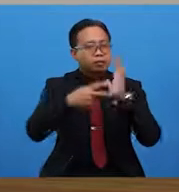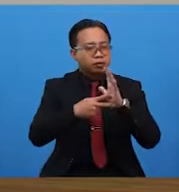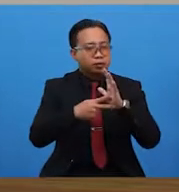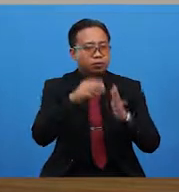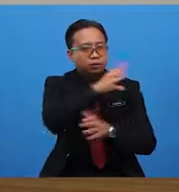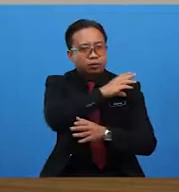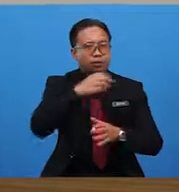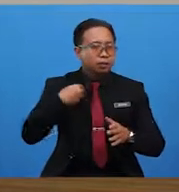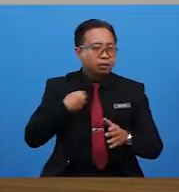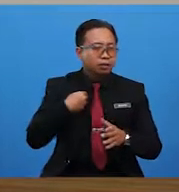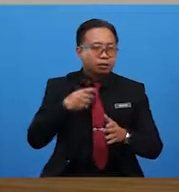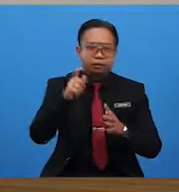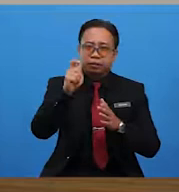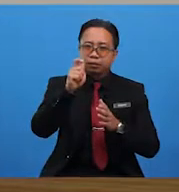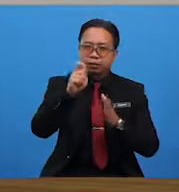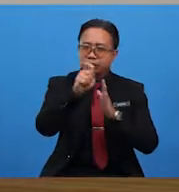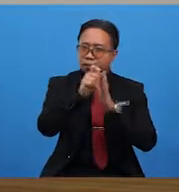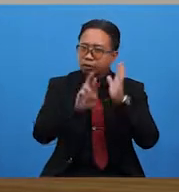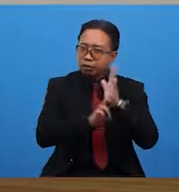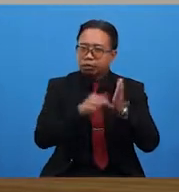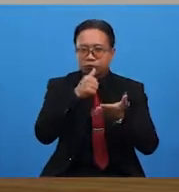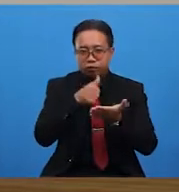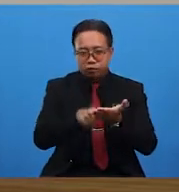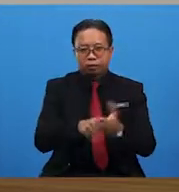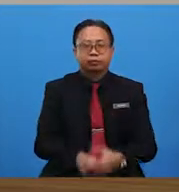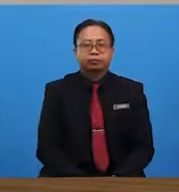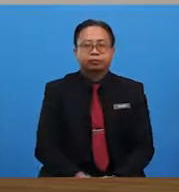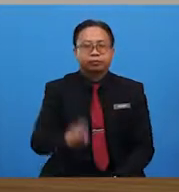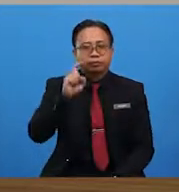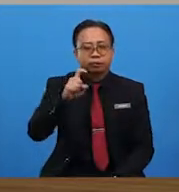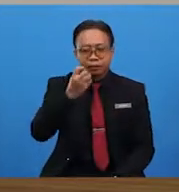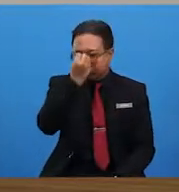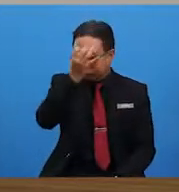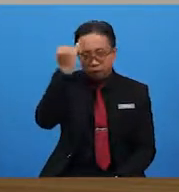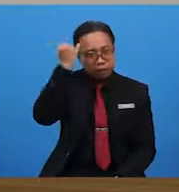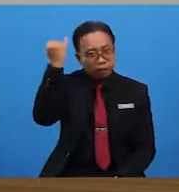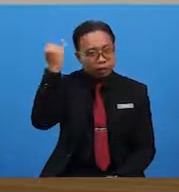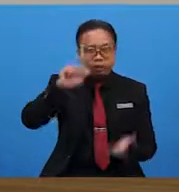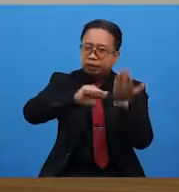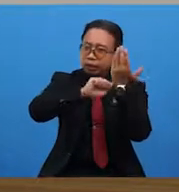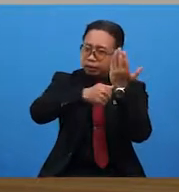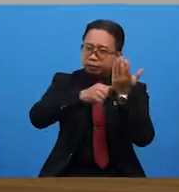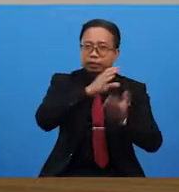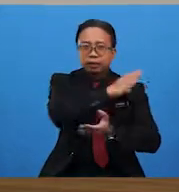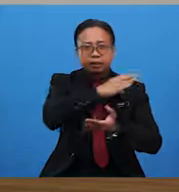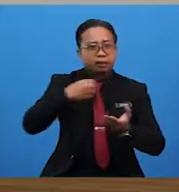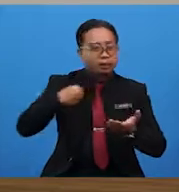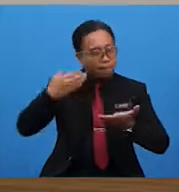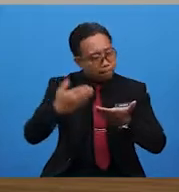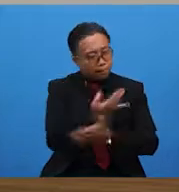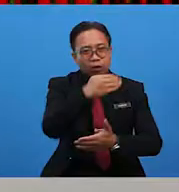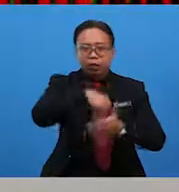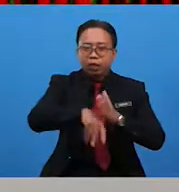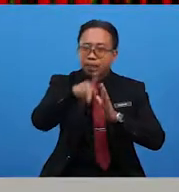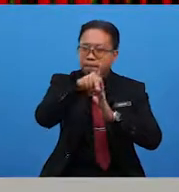dan tes urinenya pelajar perlu mengetengahkan ide yang asli dan baharu dalam